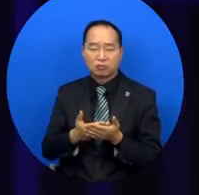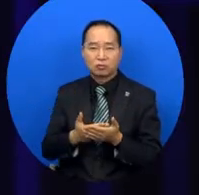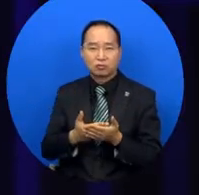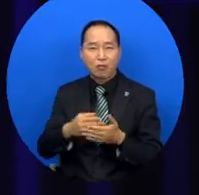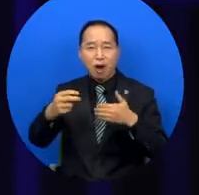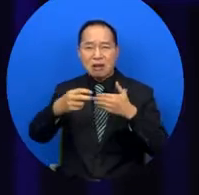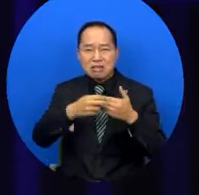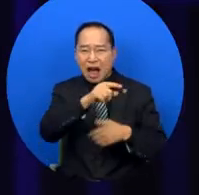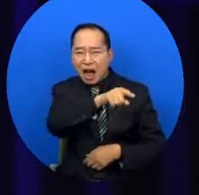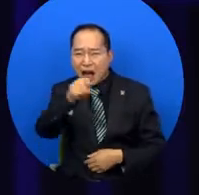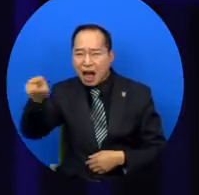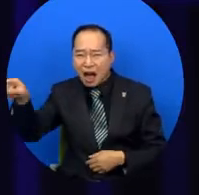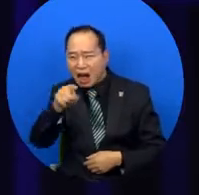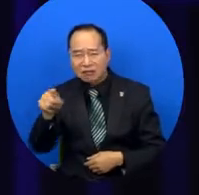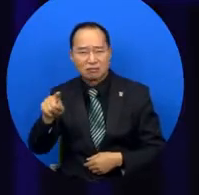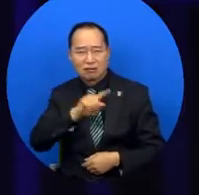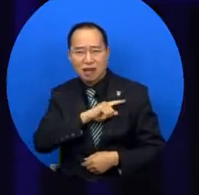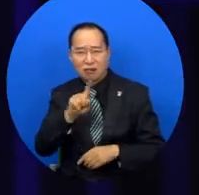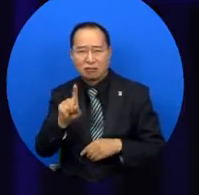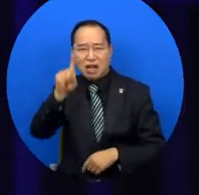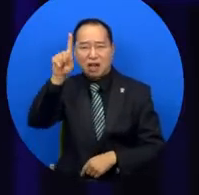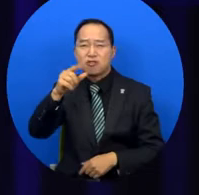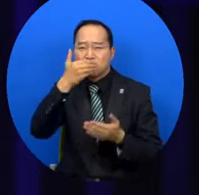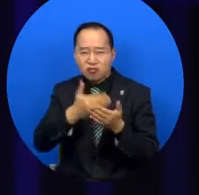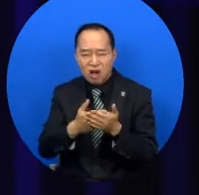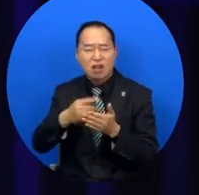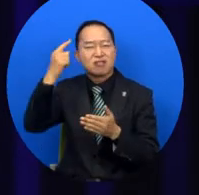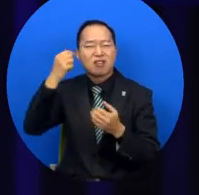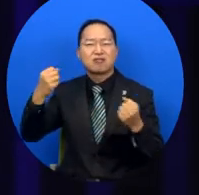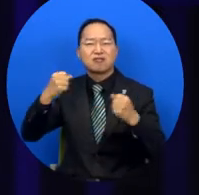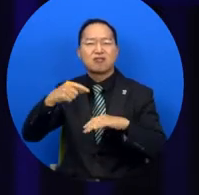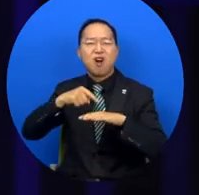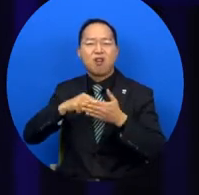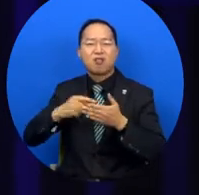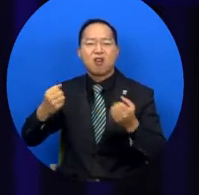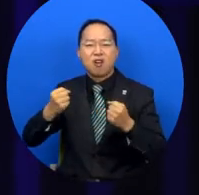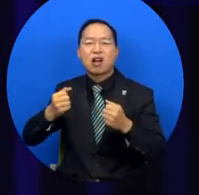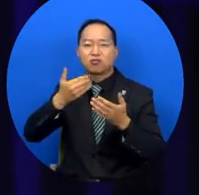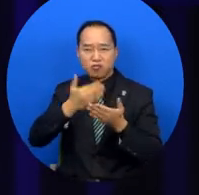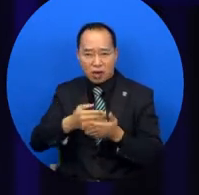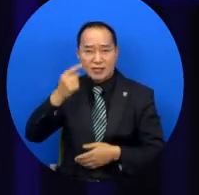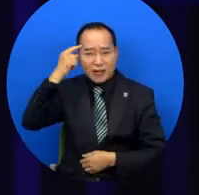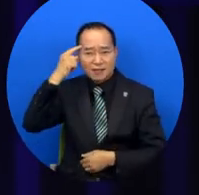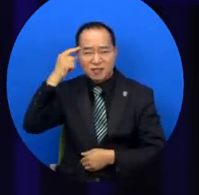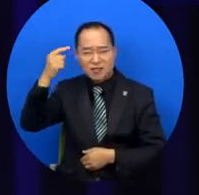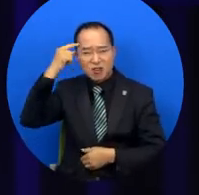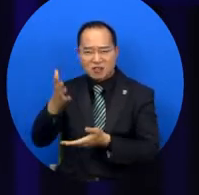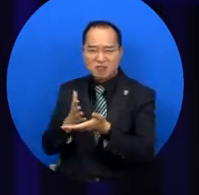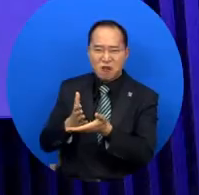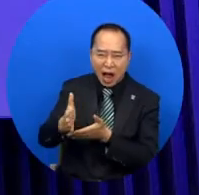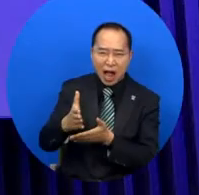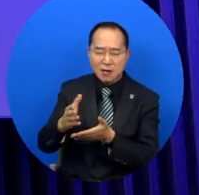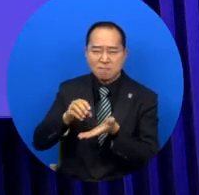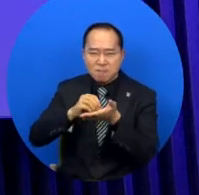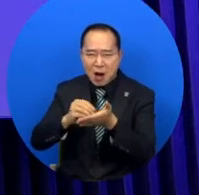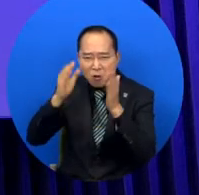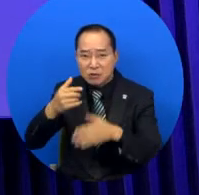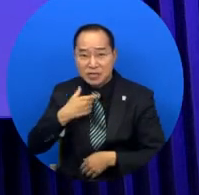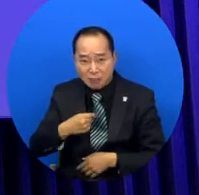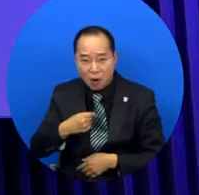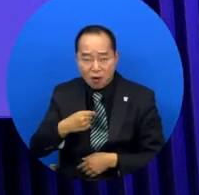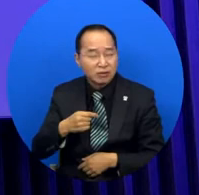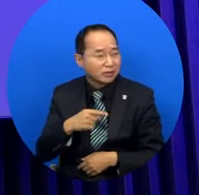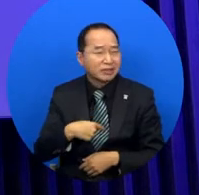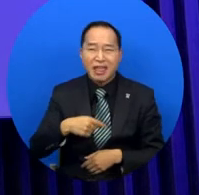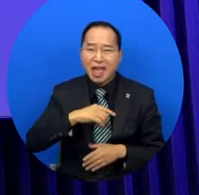건강이 어느 의학적인 건강보다 더 중요하다고 마음과 정신의 건강이 중요하다고 생각하고 정신과를 정말